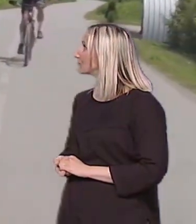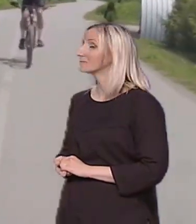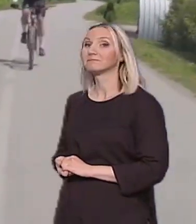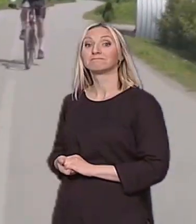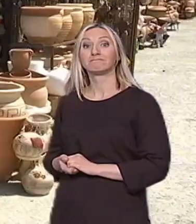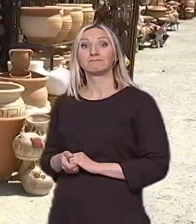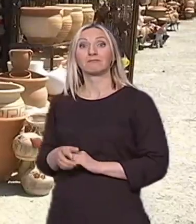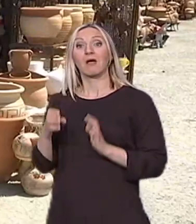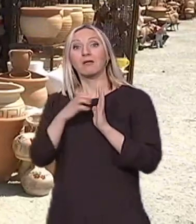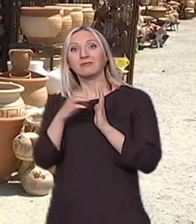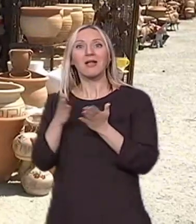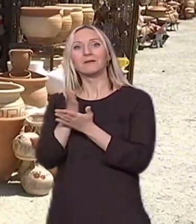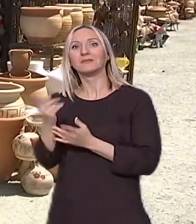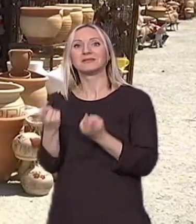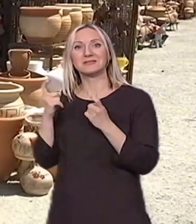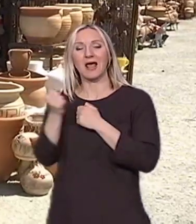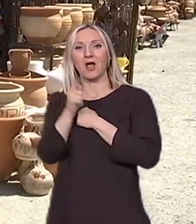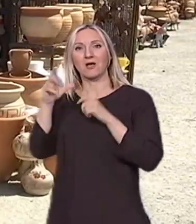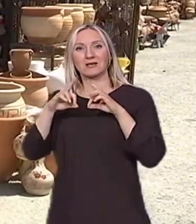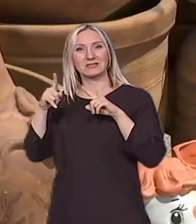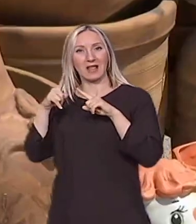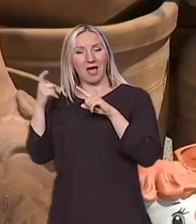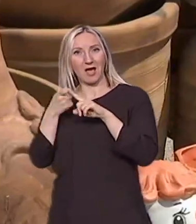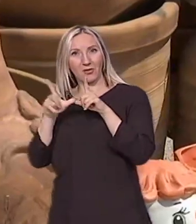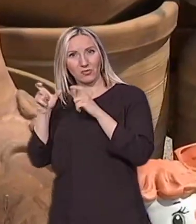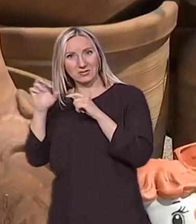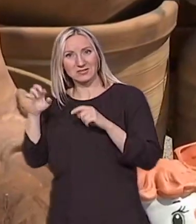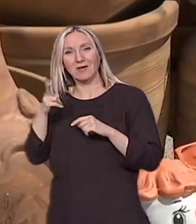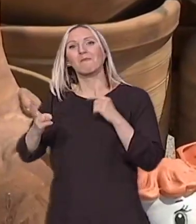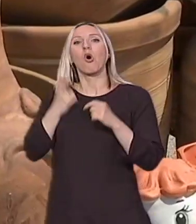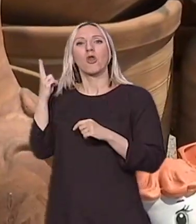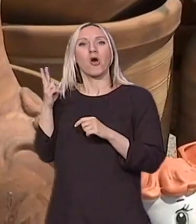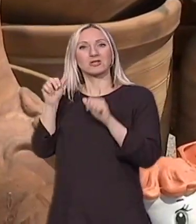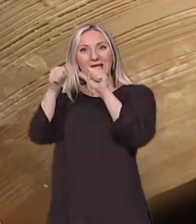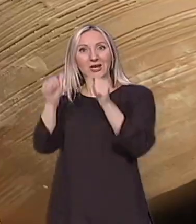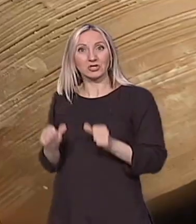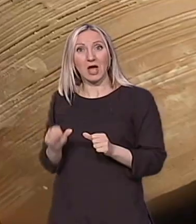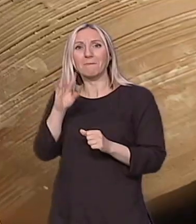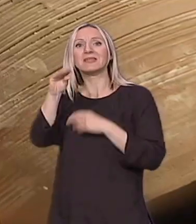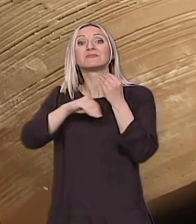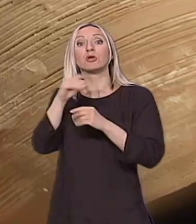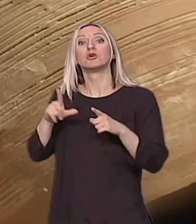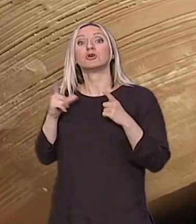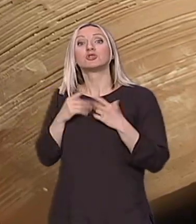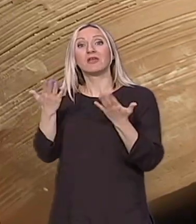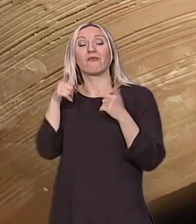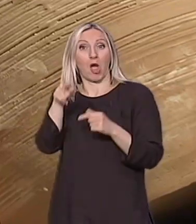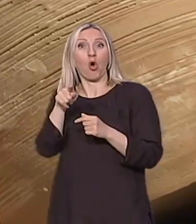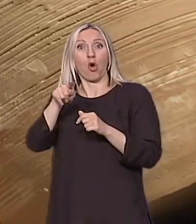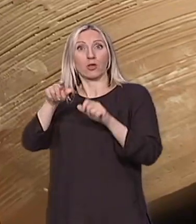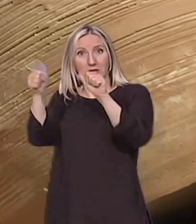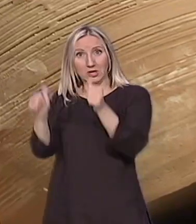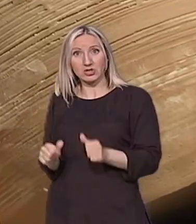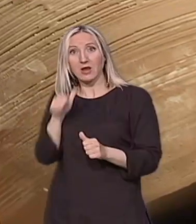Dalje je put vodio kroz Lakusu, selo ponosnih Grnčara. Među 15-ak porodica koji u njemu žive od Grnčarije je i porodica